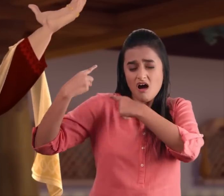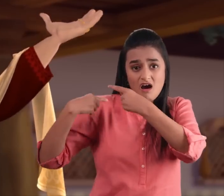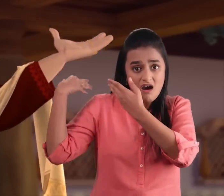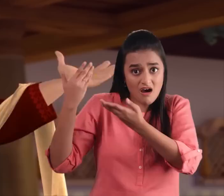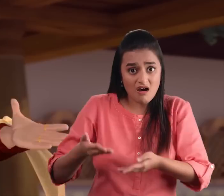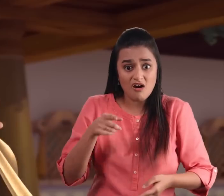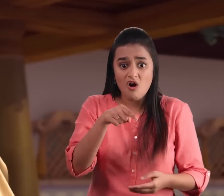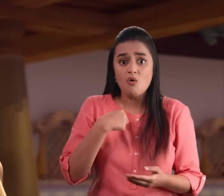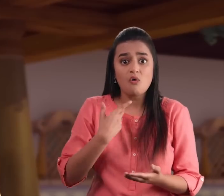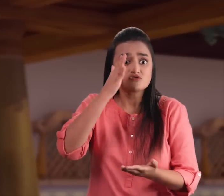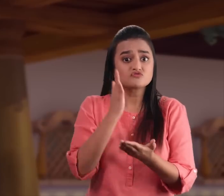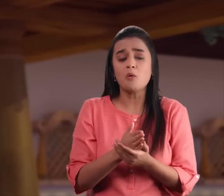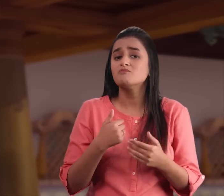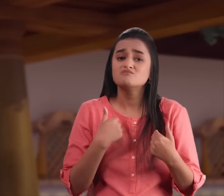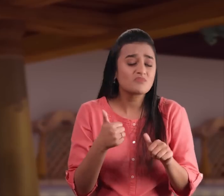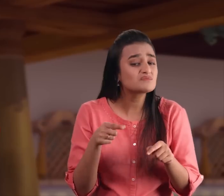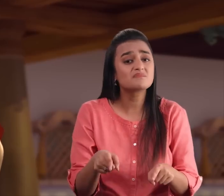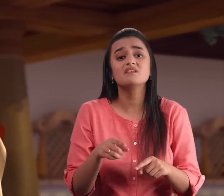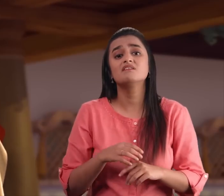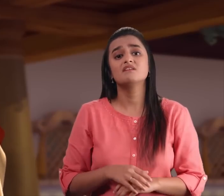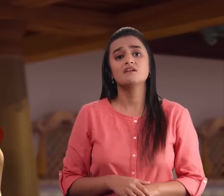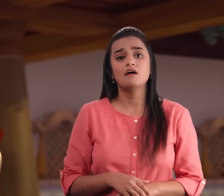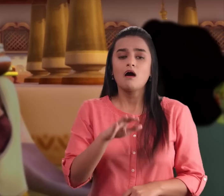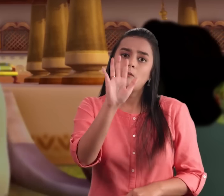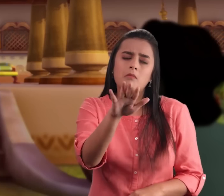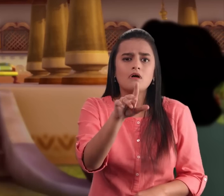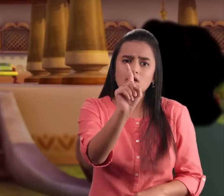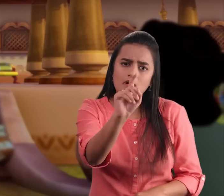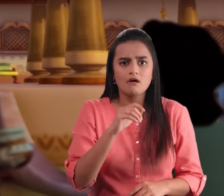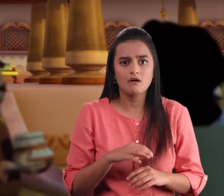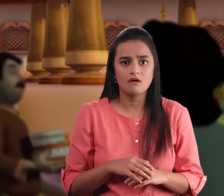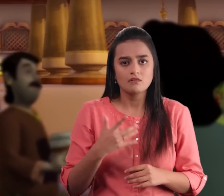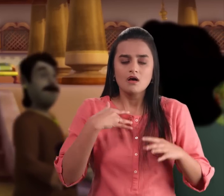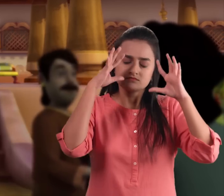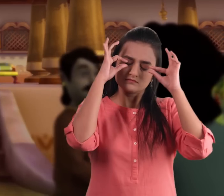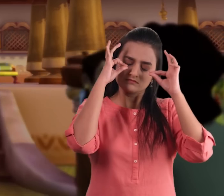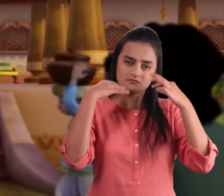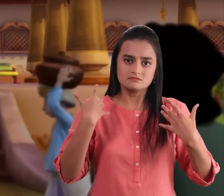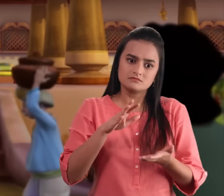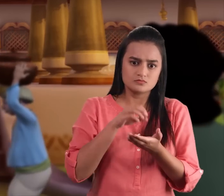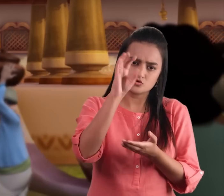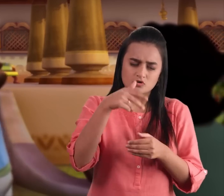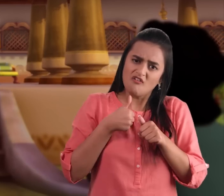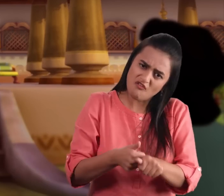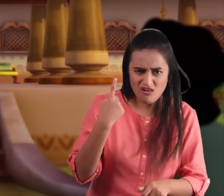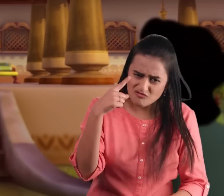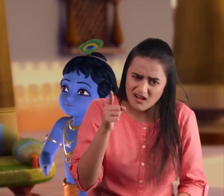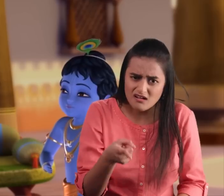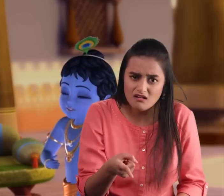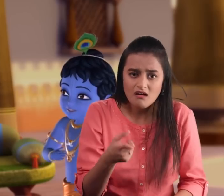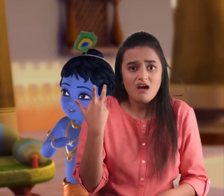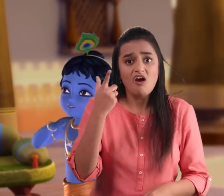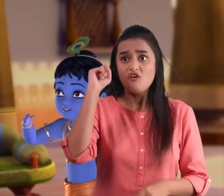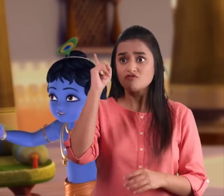से चलती आ रही इस प्रथा को अकस्मात ही तोड़ नहीं सकते बेटा। परंतु बाबा, क्या हमें आंखें बंद करके प्रथाओं को मान लेना